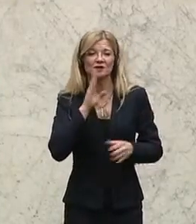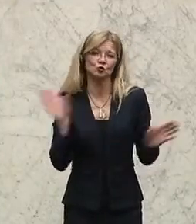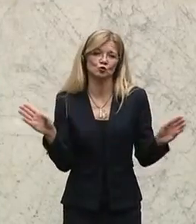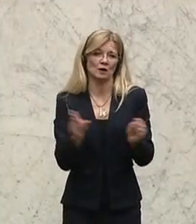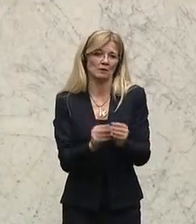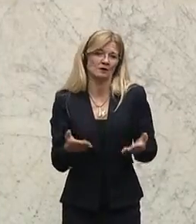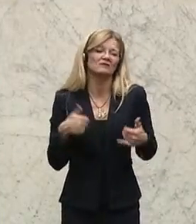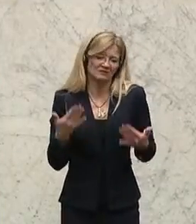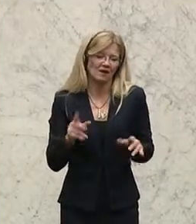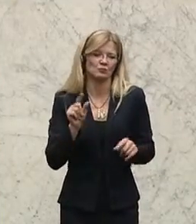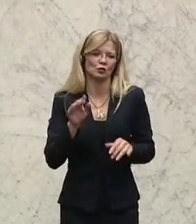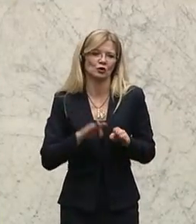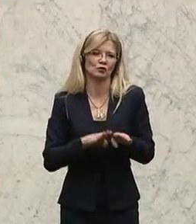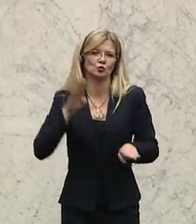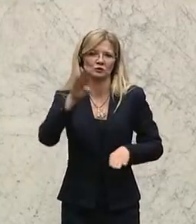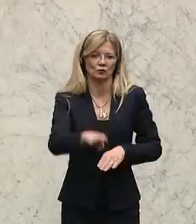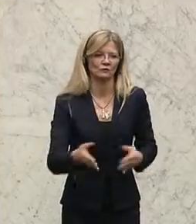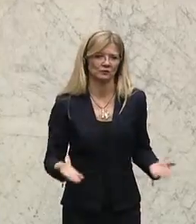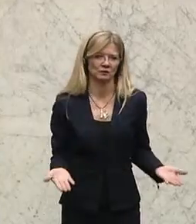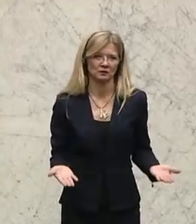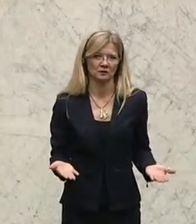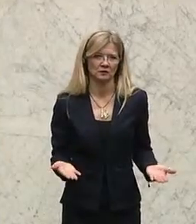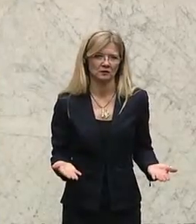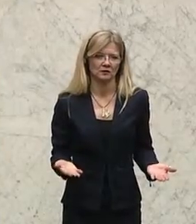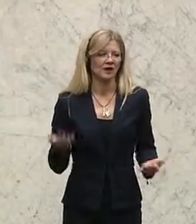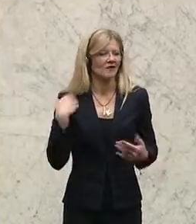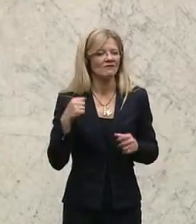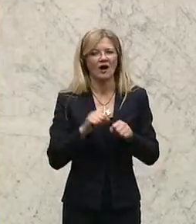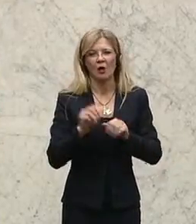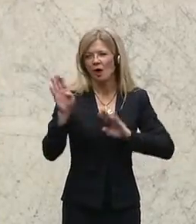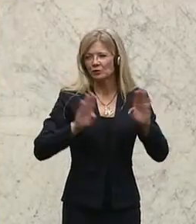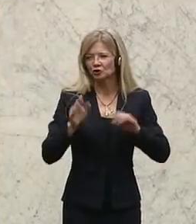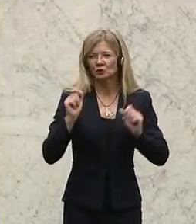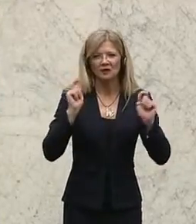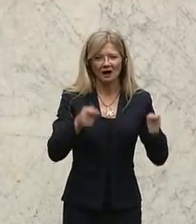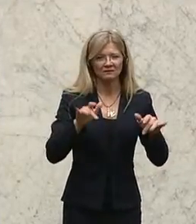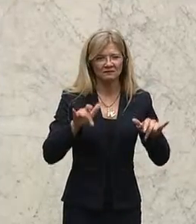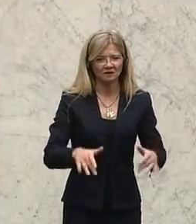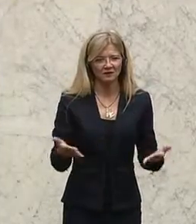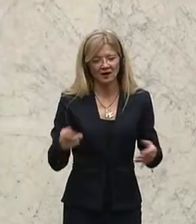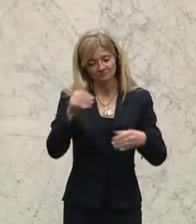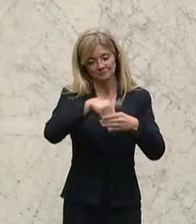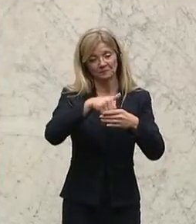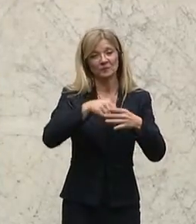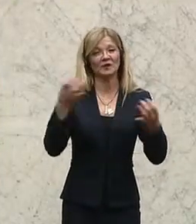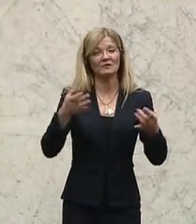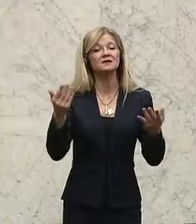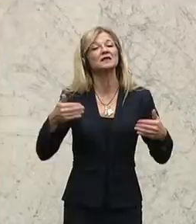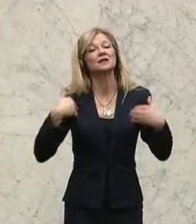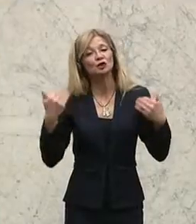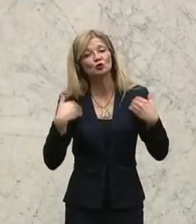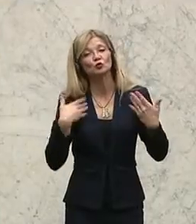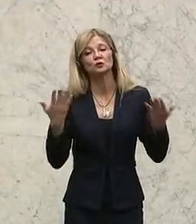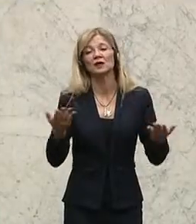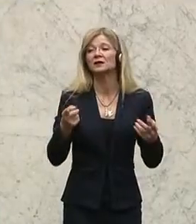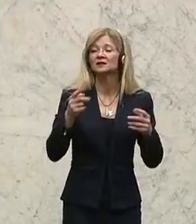Sozialversicherungsträger. Wird heute auch abgestimmt. Ein Antrag von mir, 1738, da geht es darum, eine österreichische Gesundheitsversicherung zu